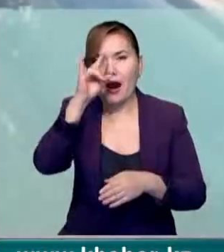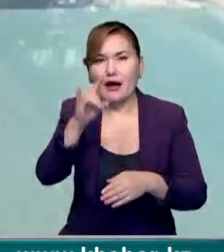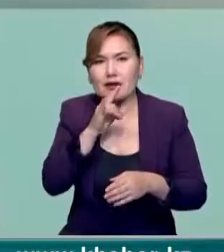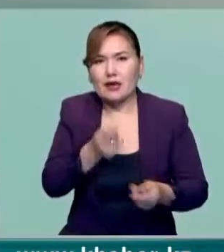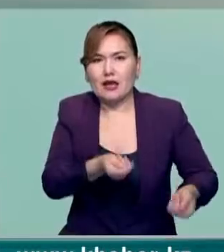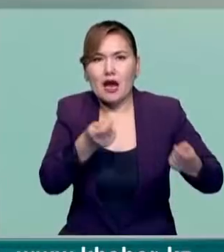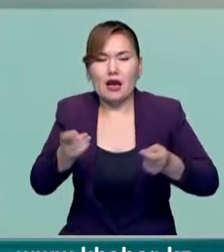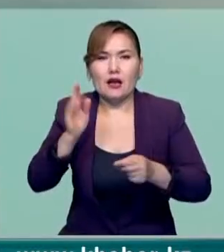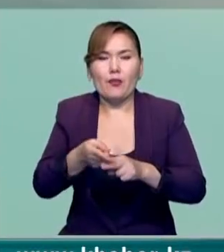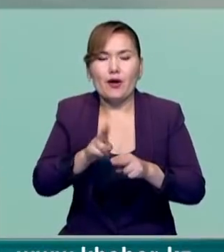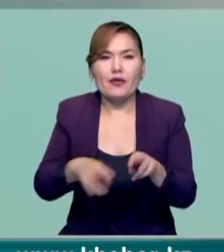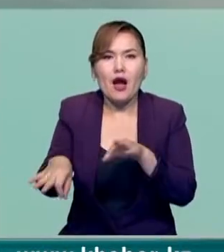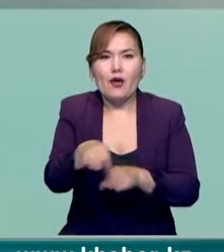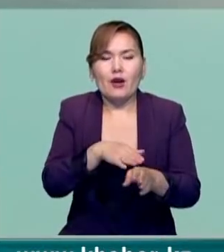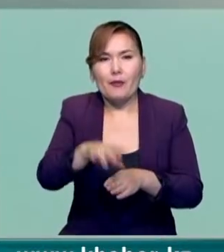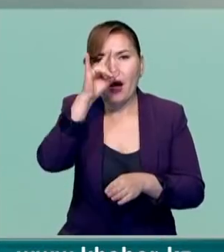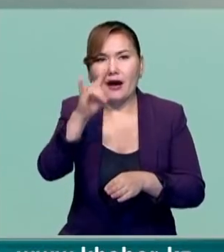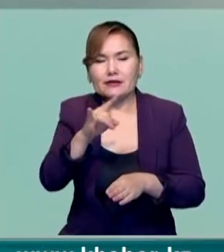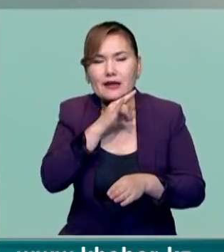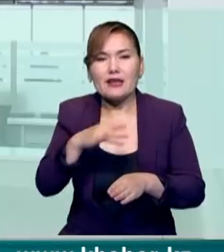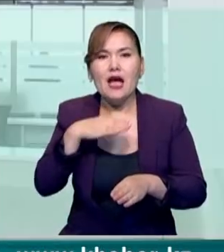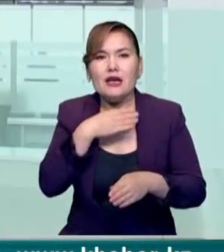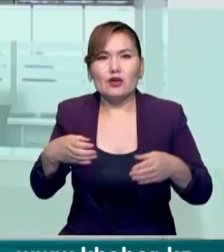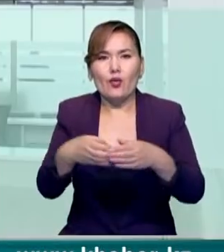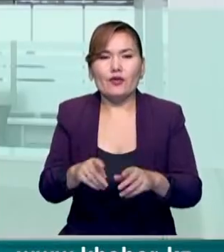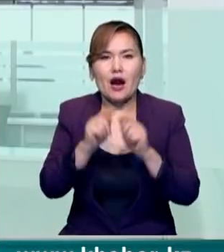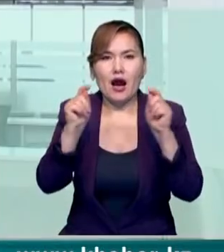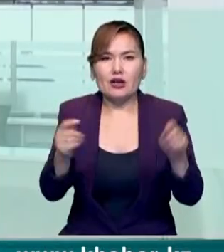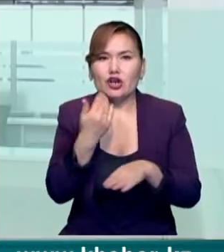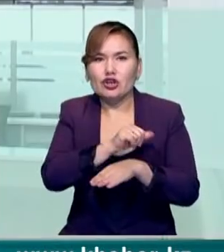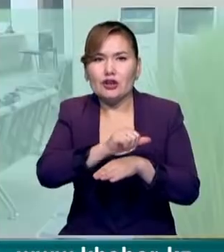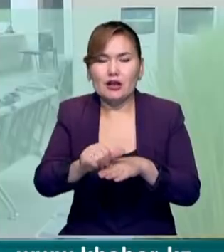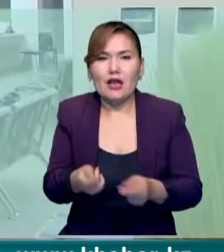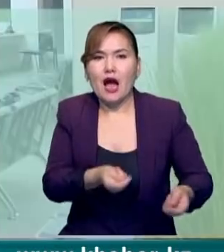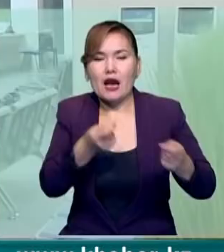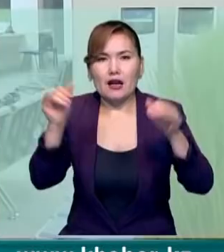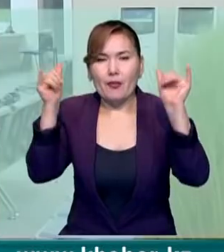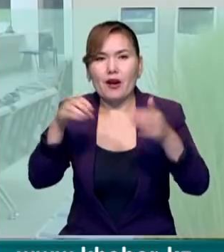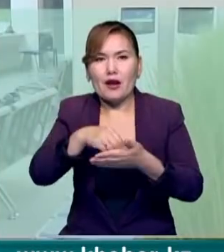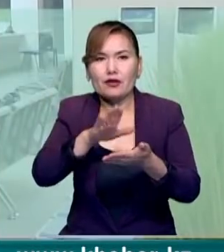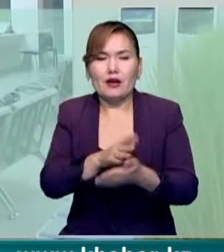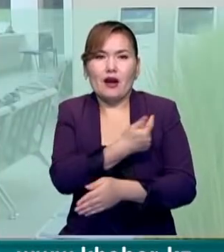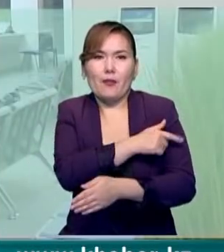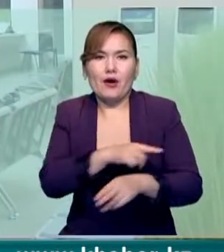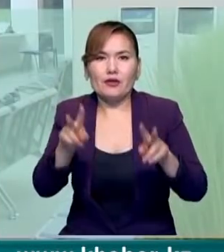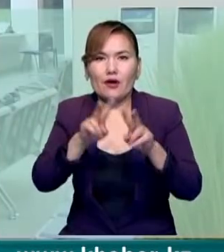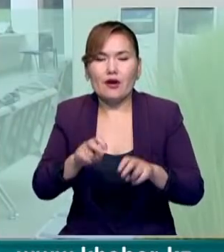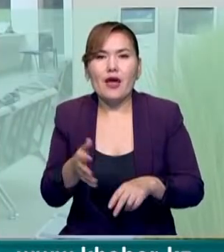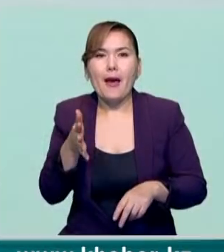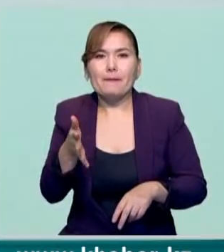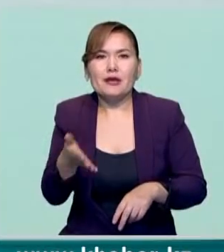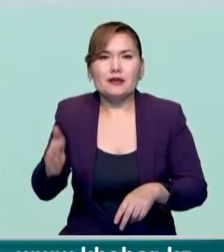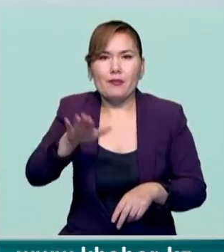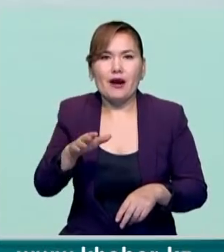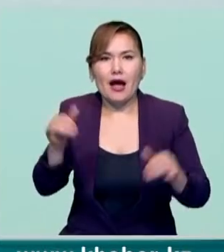Пилоттық жобаны Қазақстанның ет одағы қолға алып отыр. Сырттан келетін малды тіркеп, оның санитарлық жағдайын тексеру үшін 5000 бас ірі